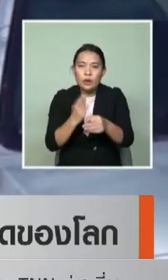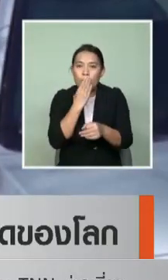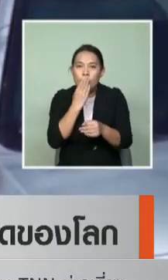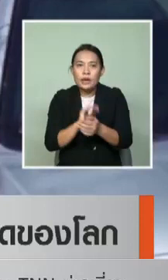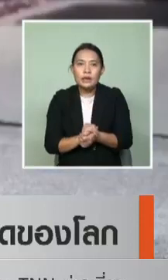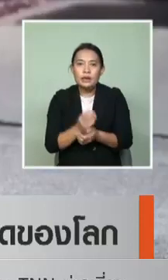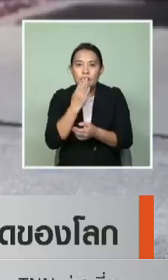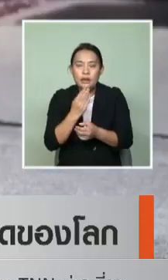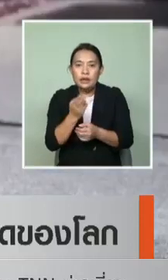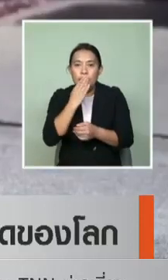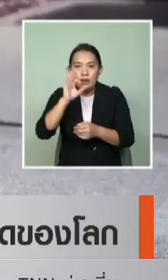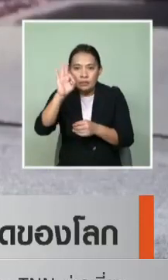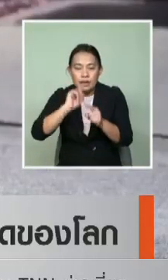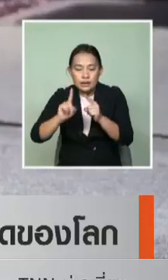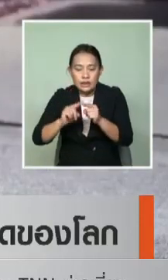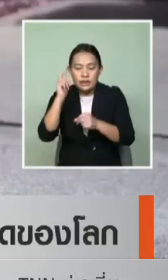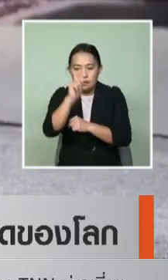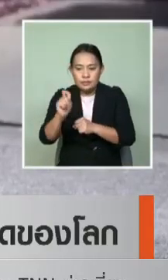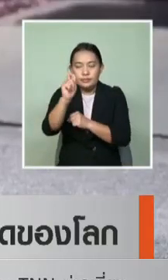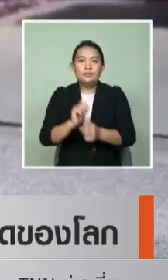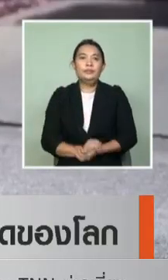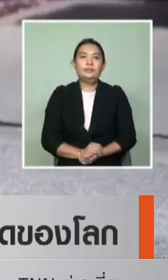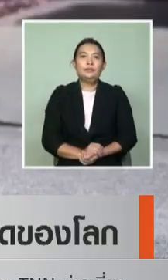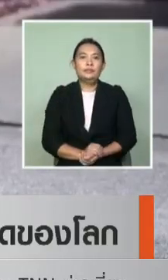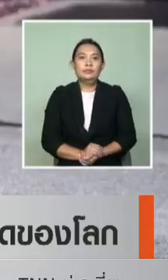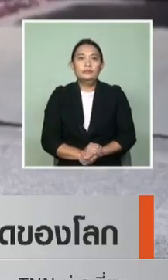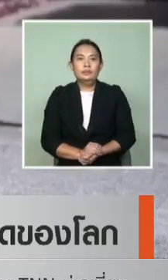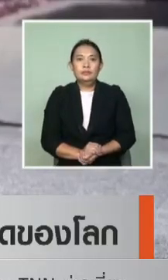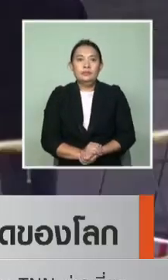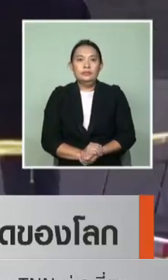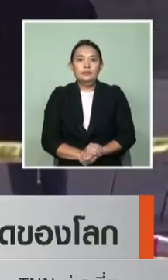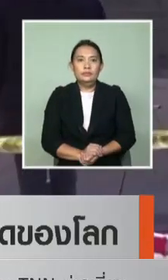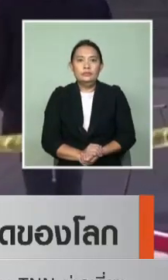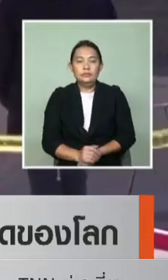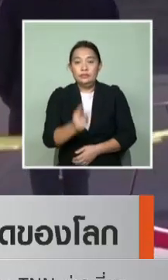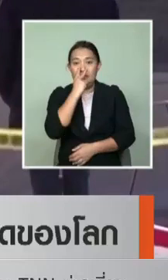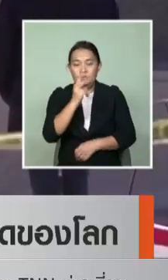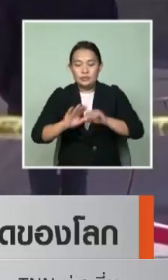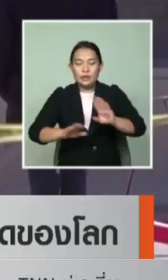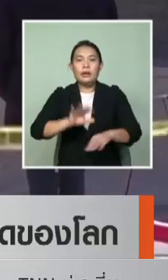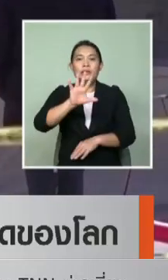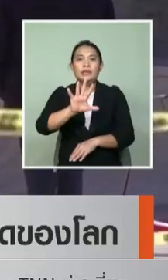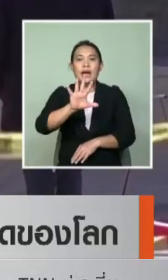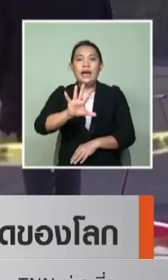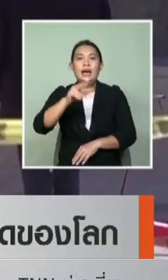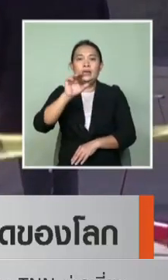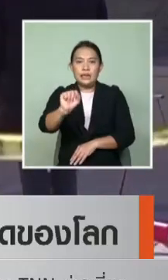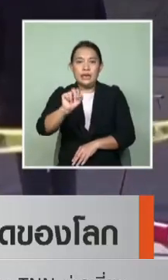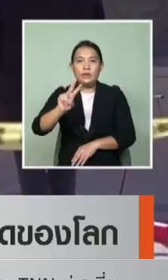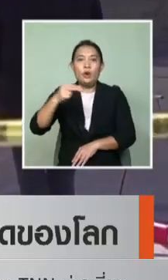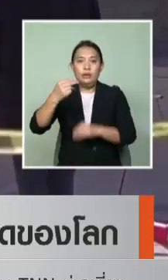แล้วก็ในเอเชียด้วยนะคะเขาพบว่าพอไปดูแล้วเนี่ยมีประมาณ 520,000 กว่าชิ้นนะคะ